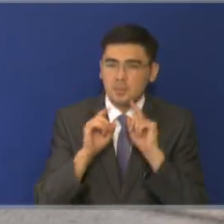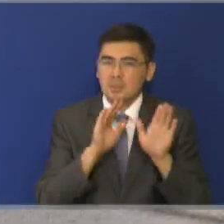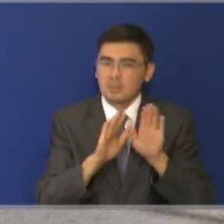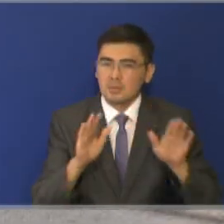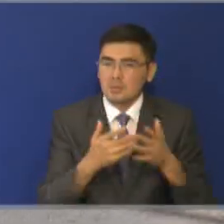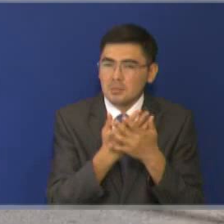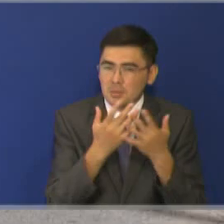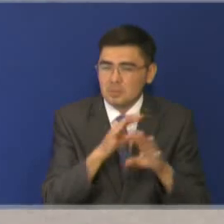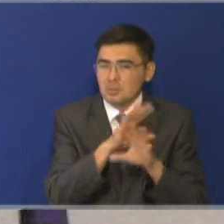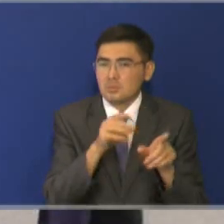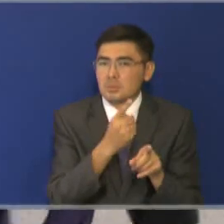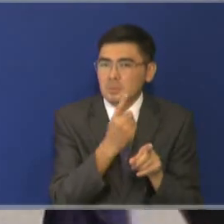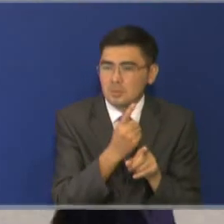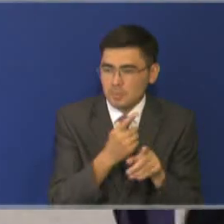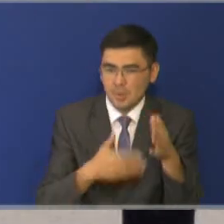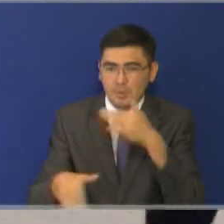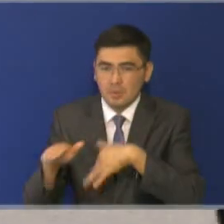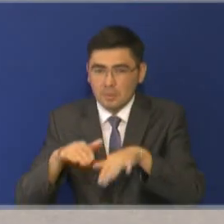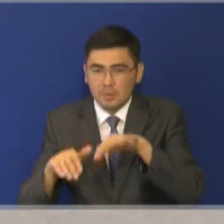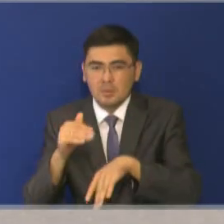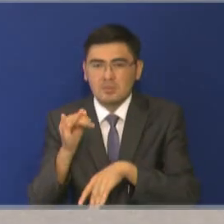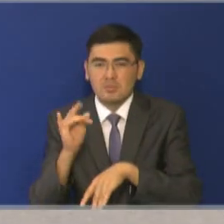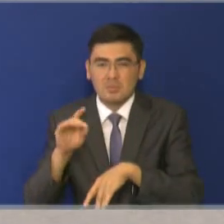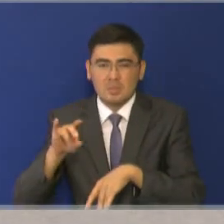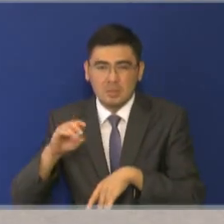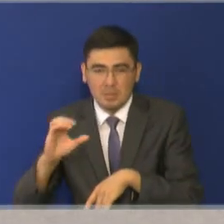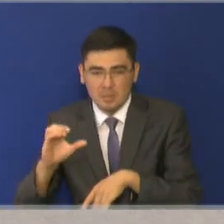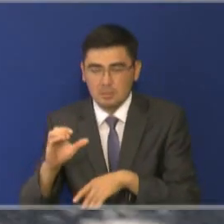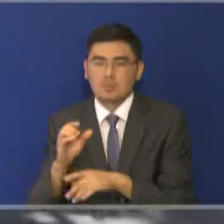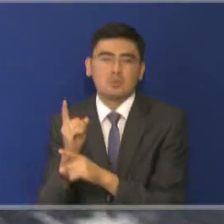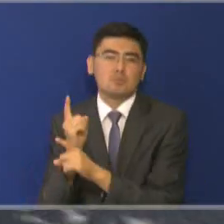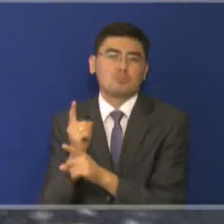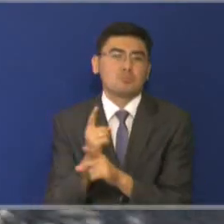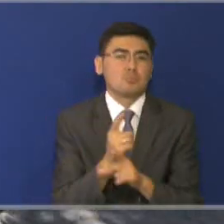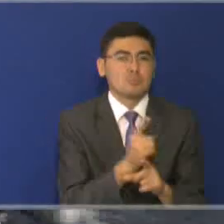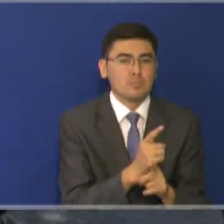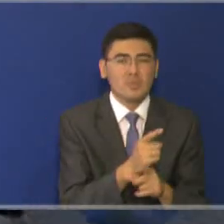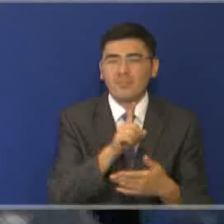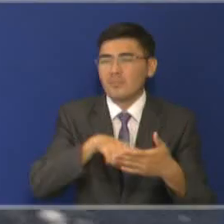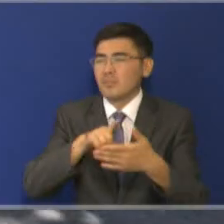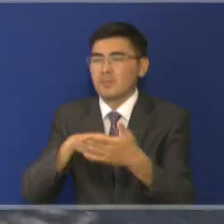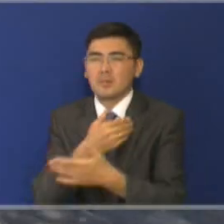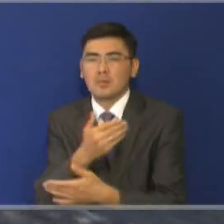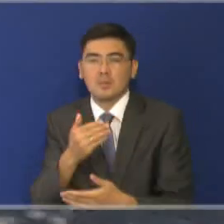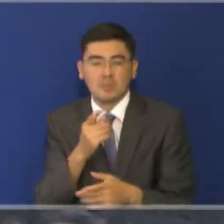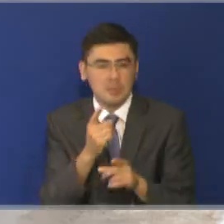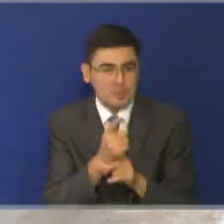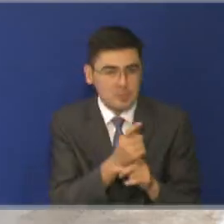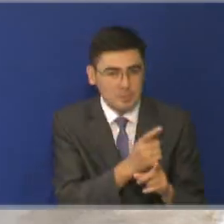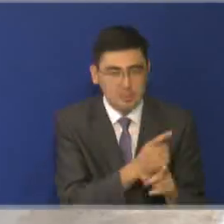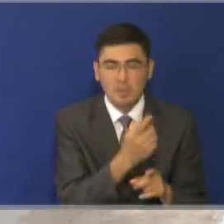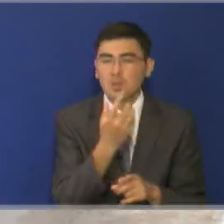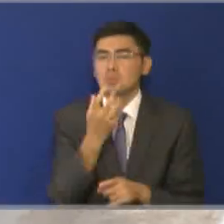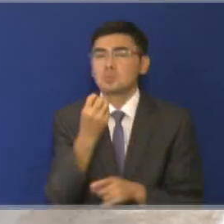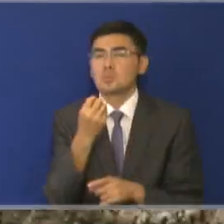өткізілмейді. Бассейндер, фитнес орталықтары, аквапарктердің жұмысы әзірге іске қосылмайды. Діни нысандардың жұмысына, сондай қала маңындағы